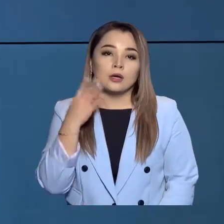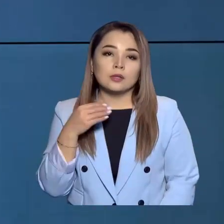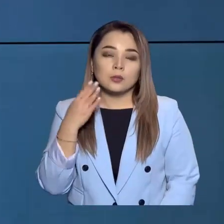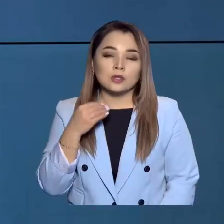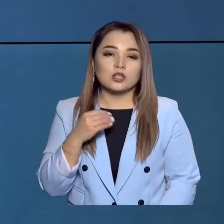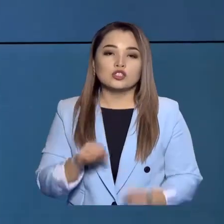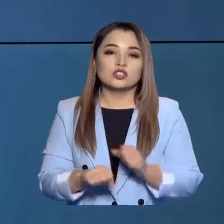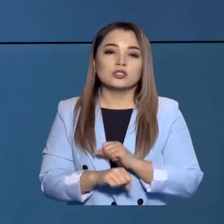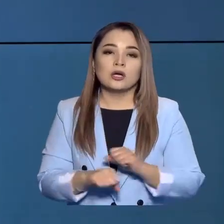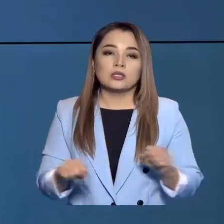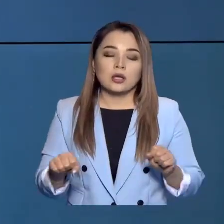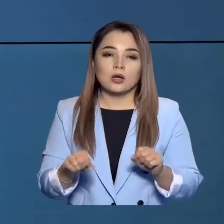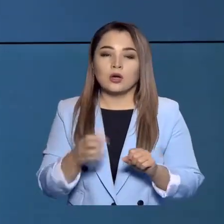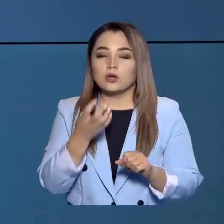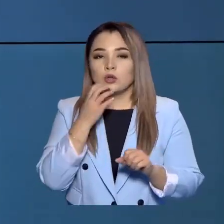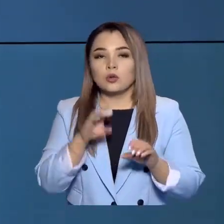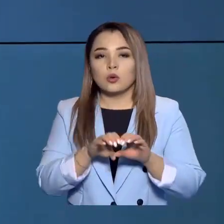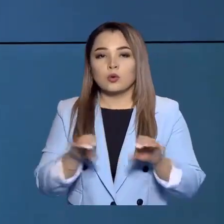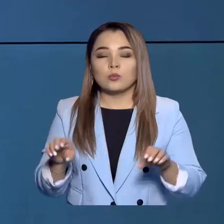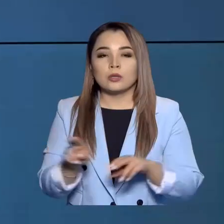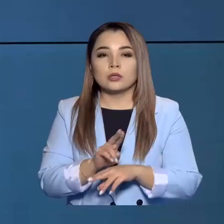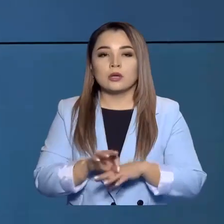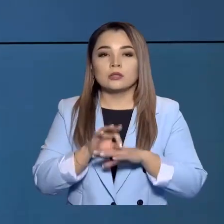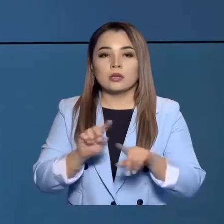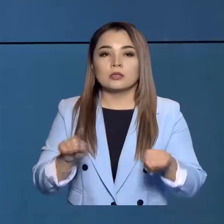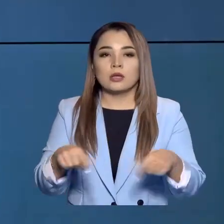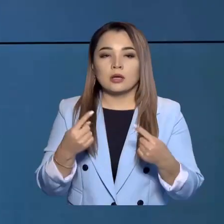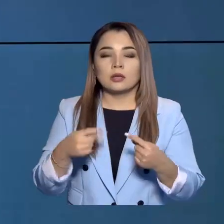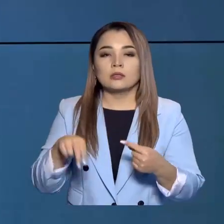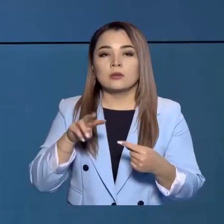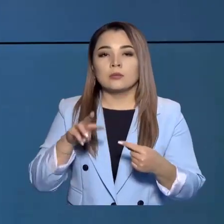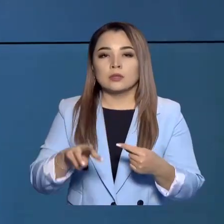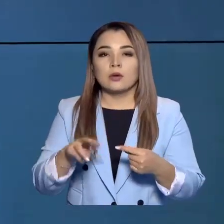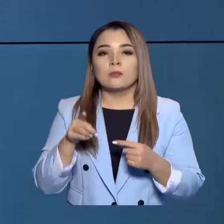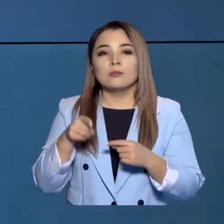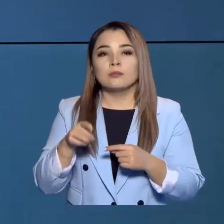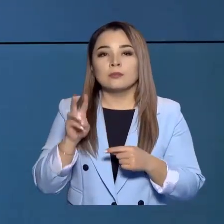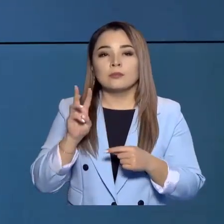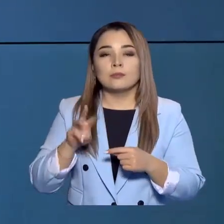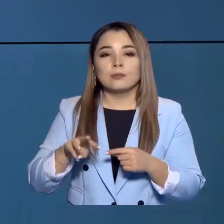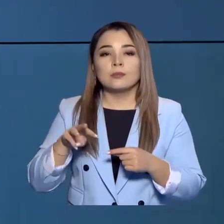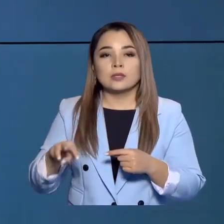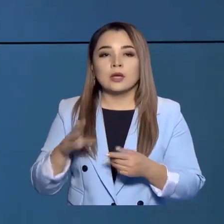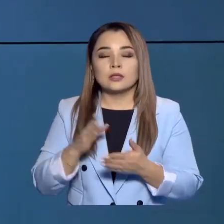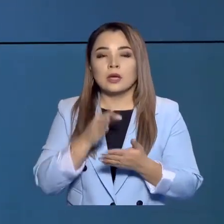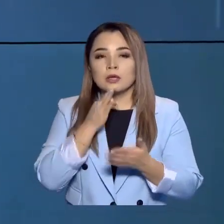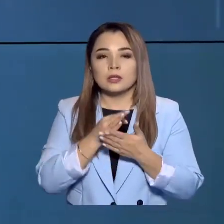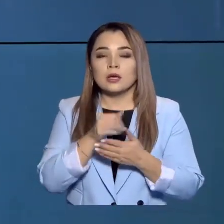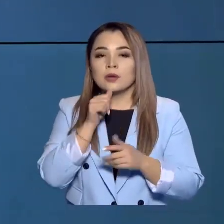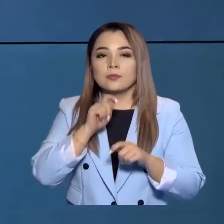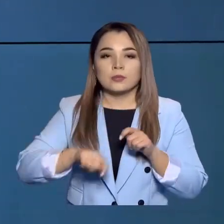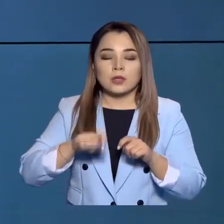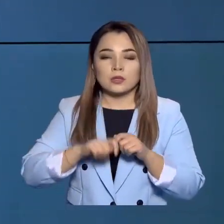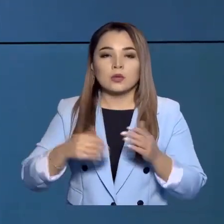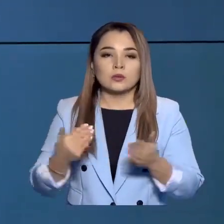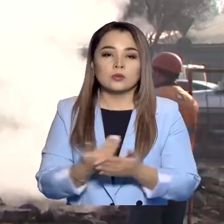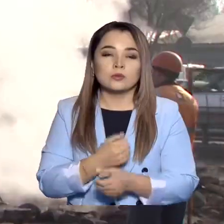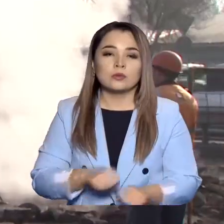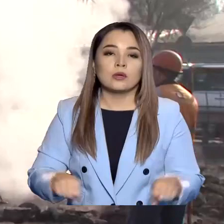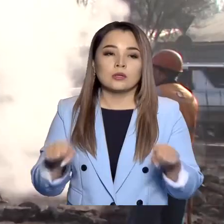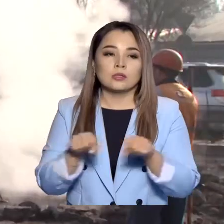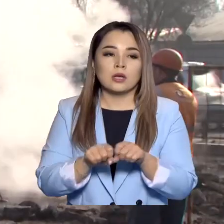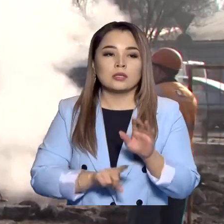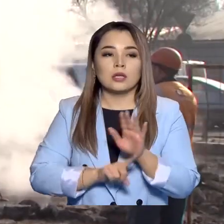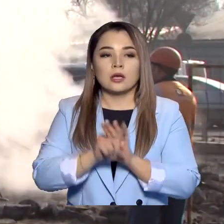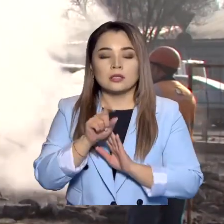Алматыда жарылған жылу құбыры қалпына келтірілді. Диаметрі 1000 миллиметрлік құбыр жаңартылып, сынақтан кейін қайта іске қосылды. Еске